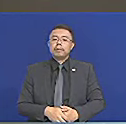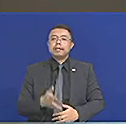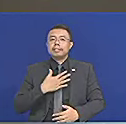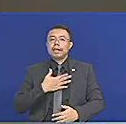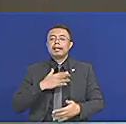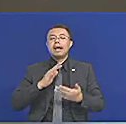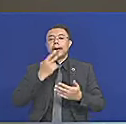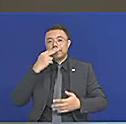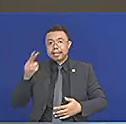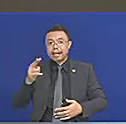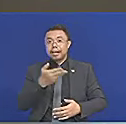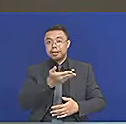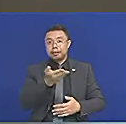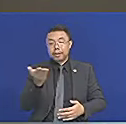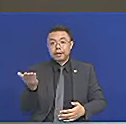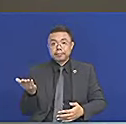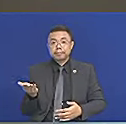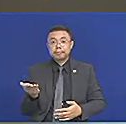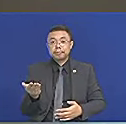Saya percaya, saudaraku,